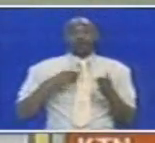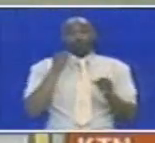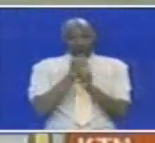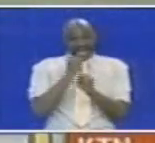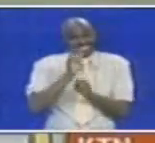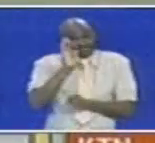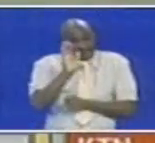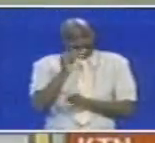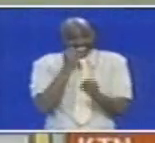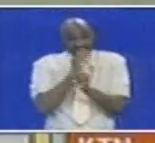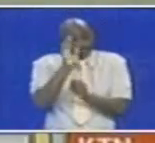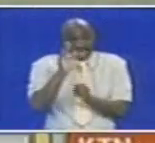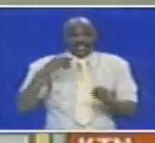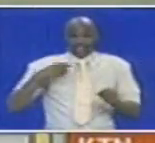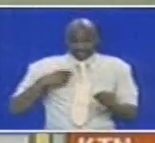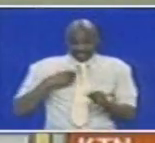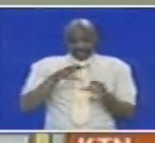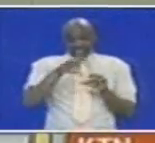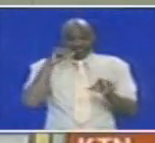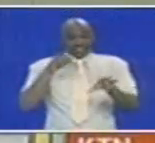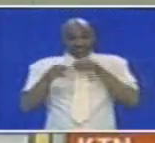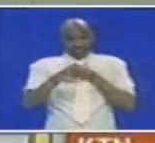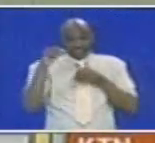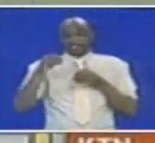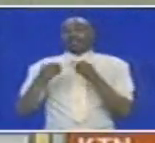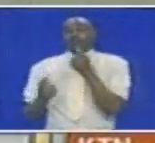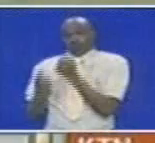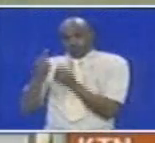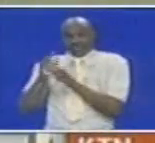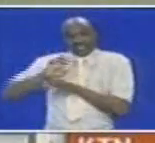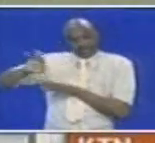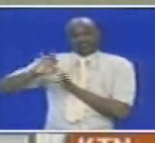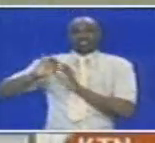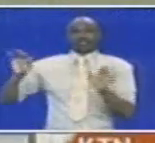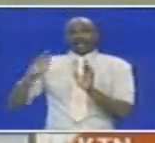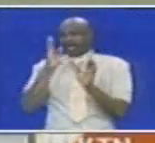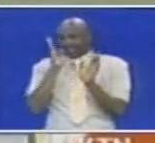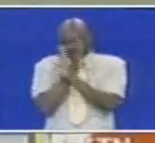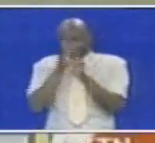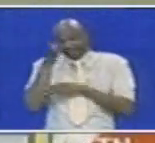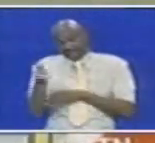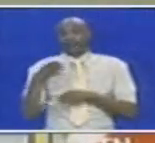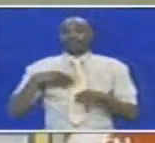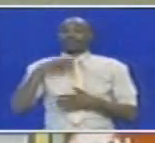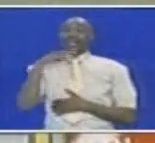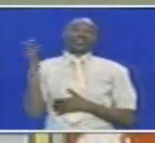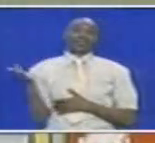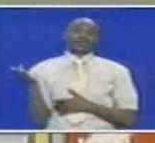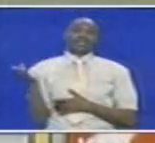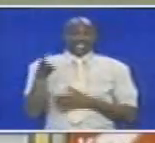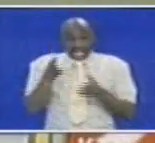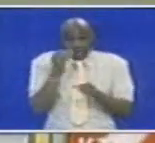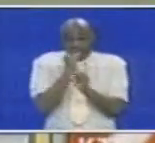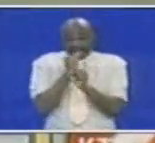ndio waliomponza kwa kuiba kemikali anazotumia na kutengeneza pombe yao iliyosababisha maafa. Wafanyikazi